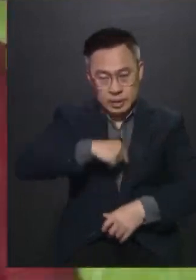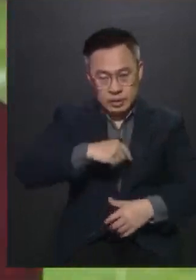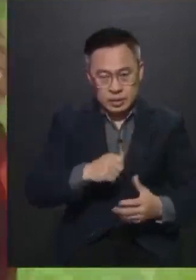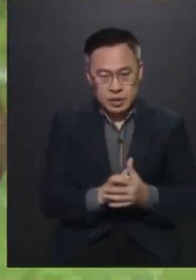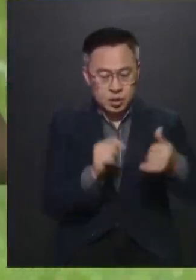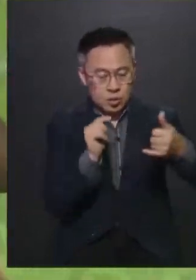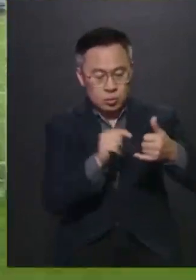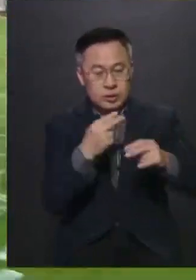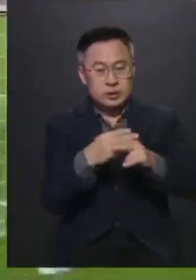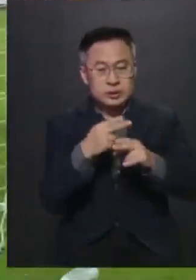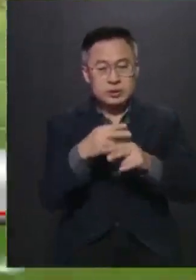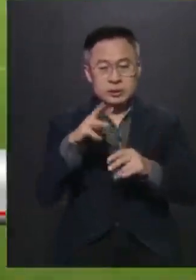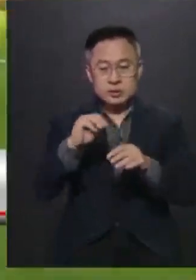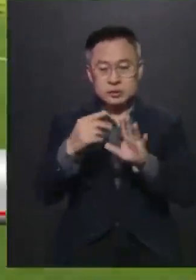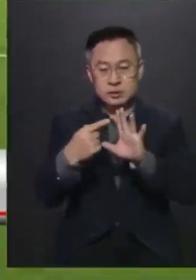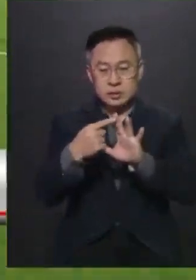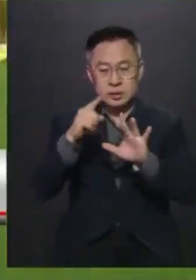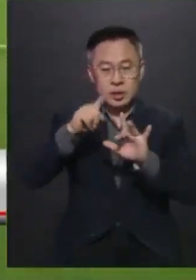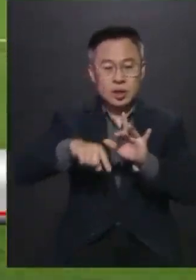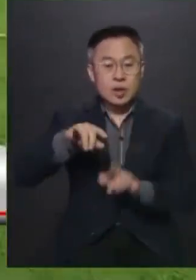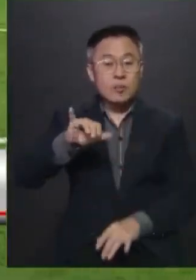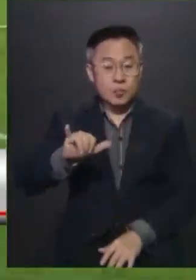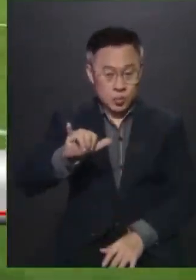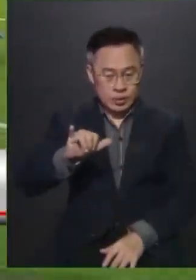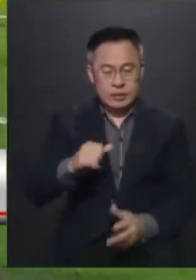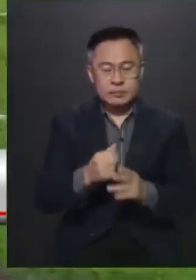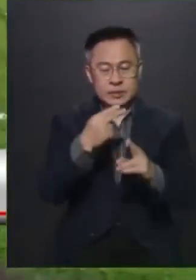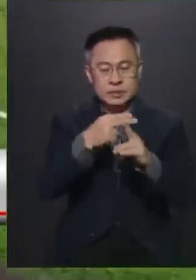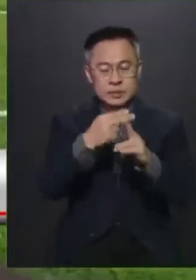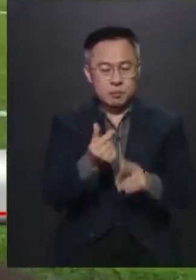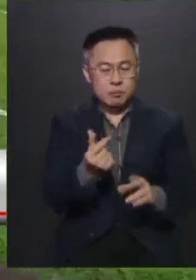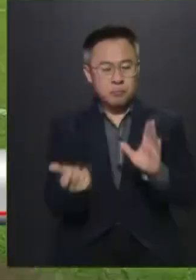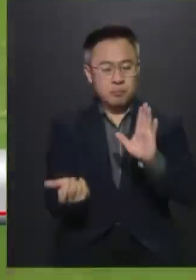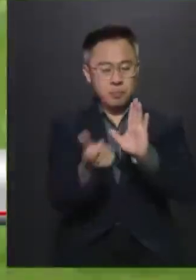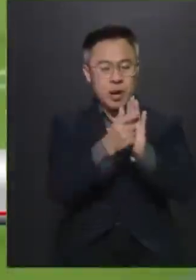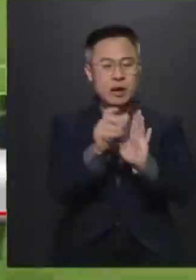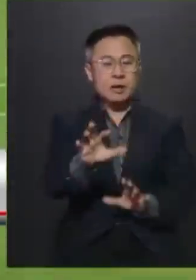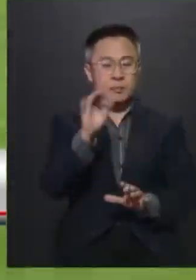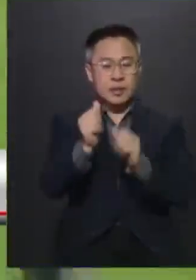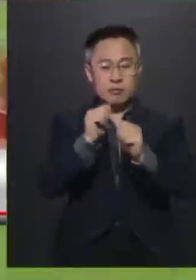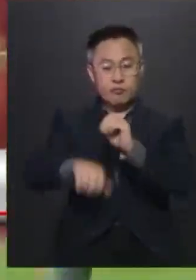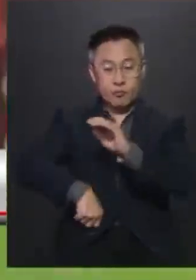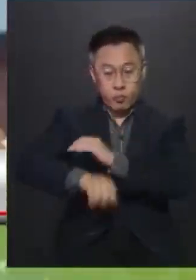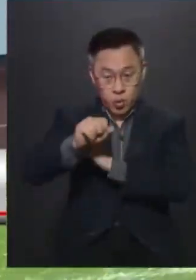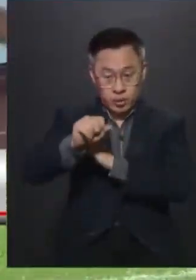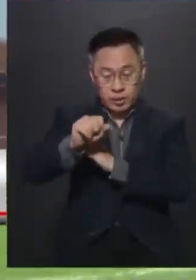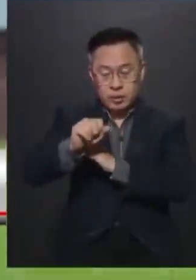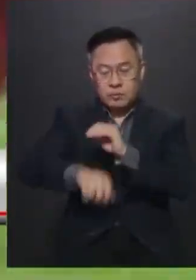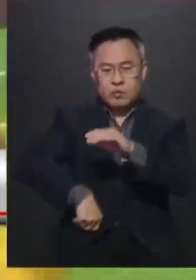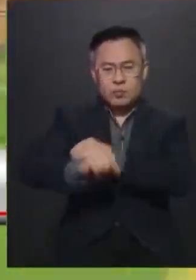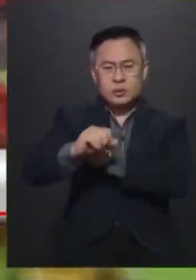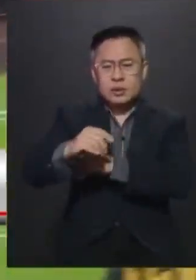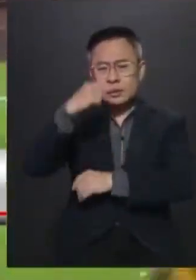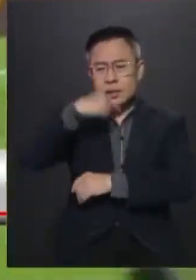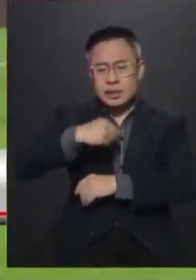มีรายชื่อติดทีมชุดอุ่นเครื่องกับญี่ปุ่นไปวันที่1มกราคมนะฮะแต่ว่าล่าสุดครับในเกมฟุตบอลถ้วยช้าง FA ครับที่เจอกับช